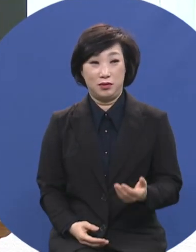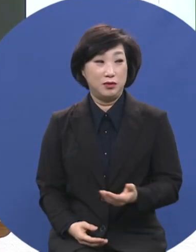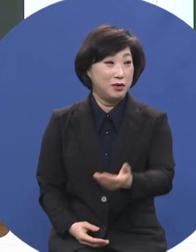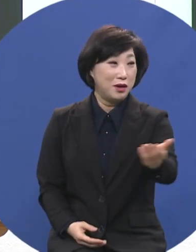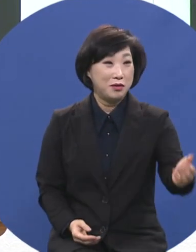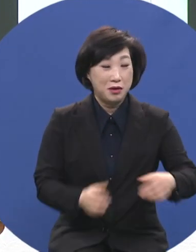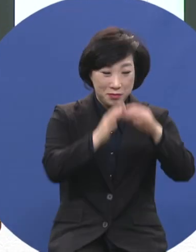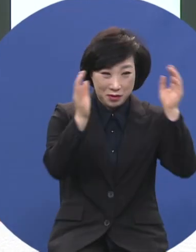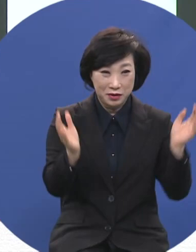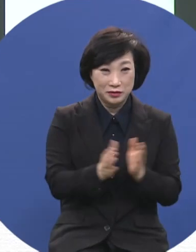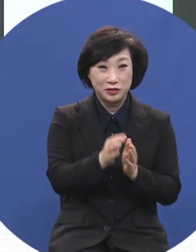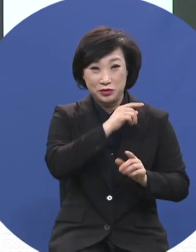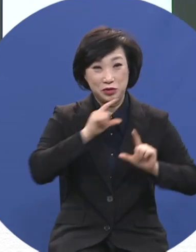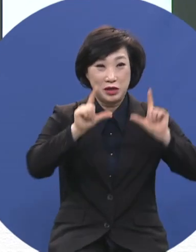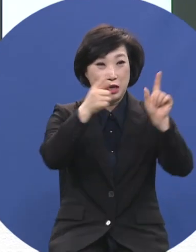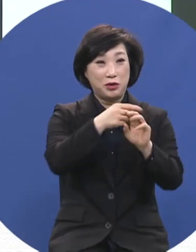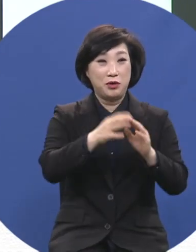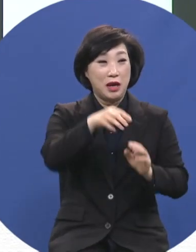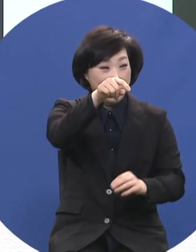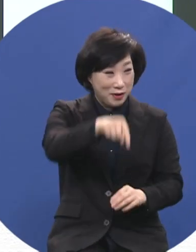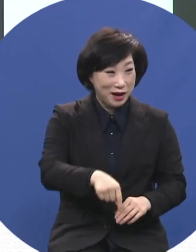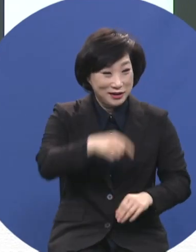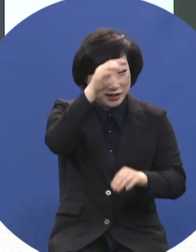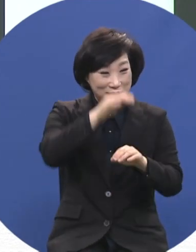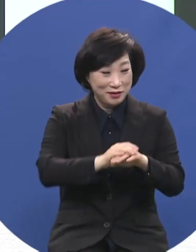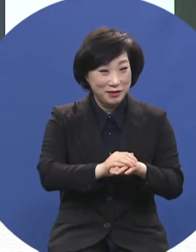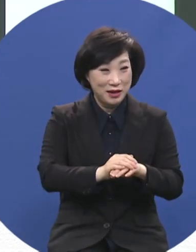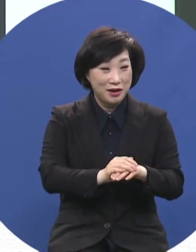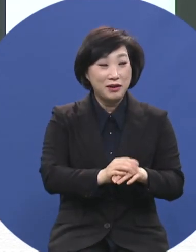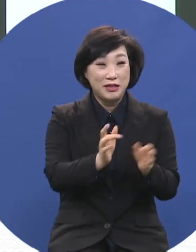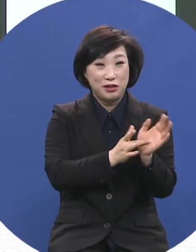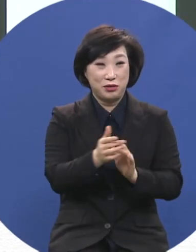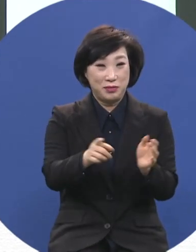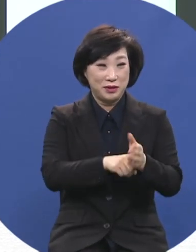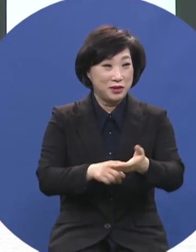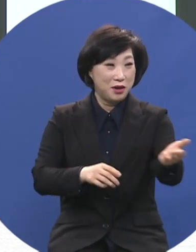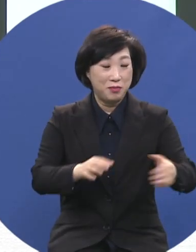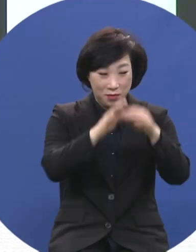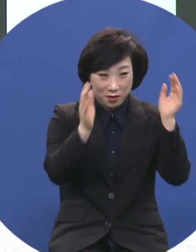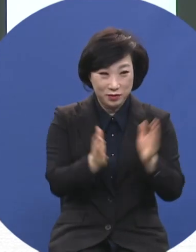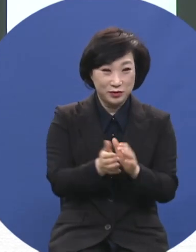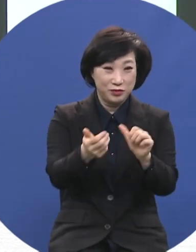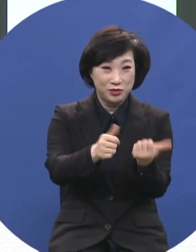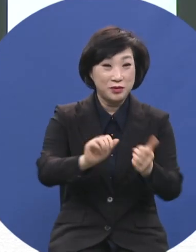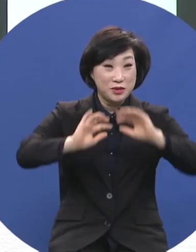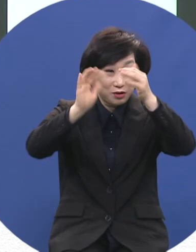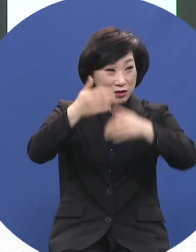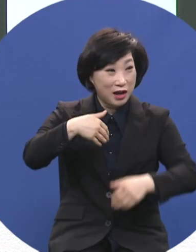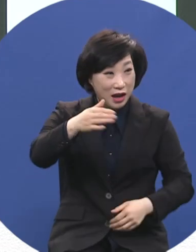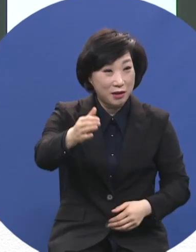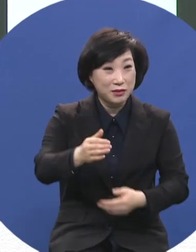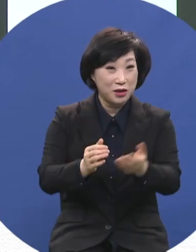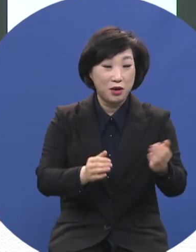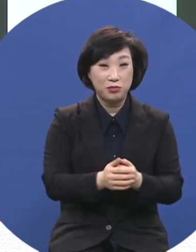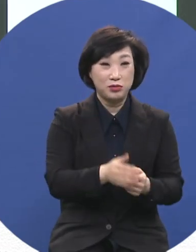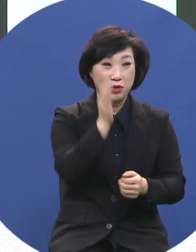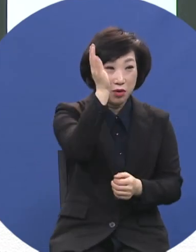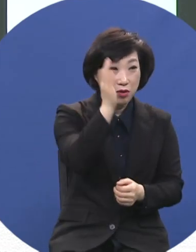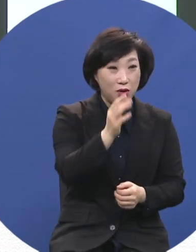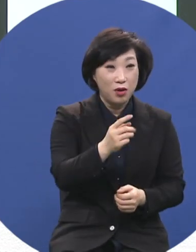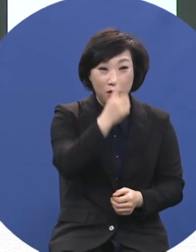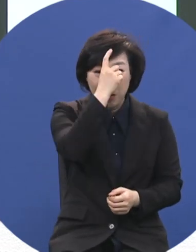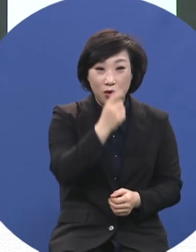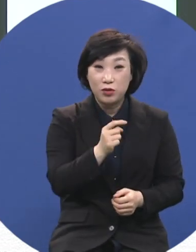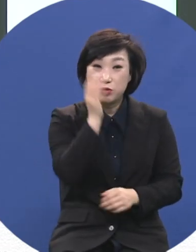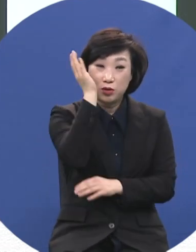다 주일날 교회 왔고 예수 믿었으니 다 우리는 천국 갑니다. 이렇게 우겨대는 속에